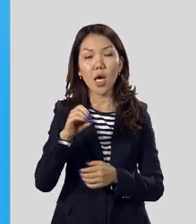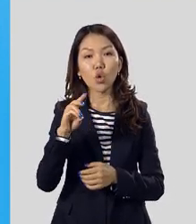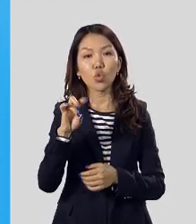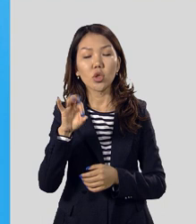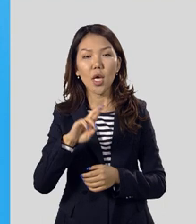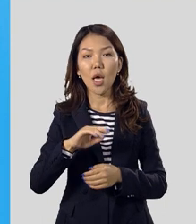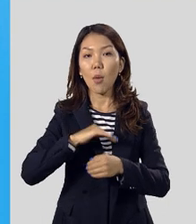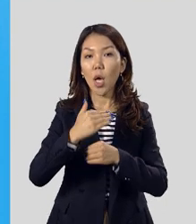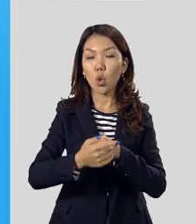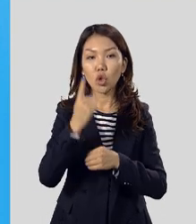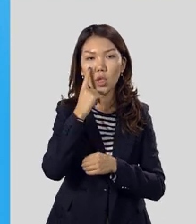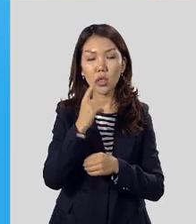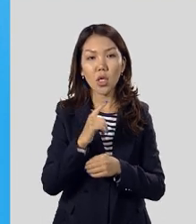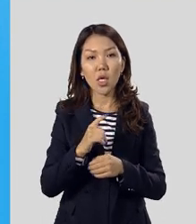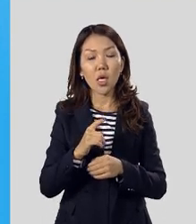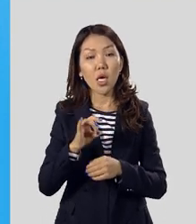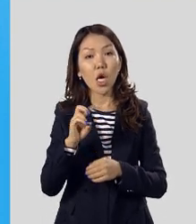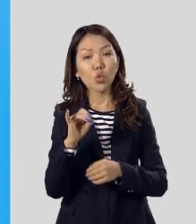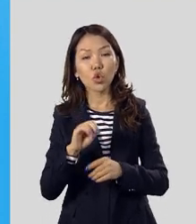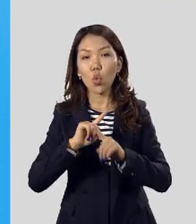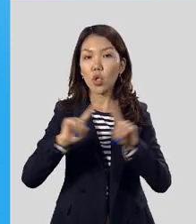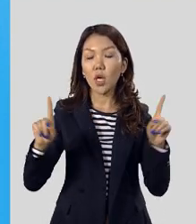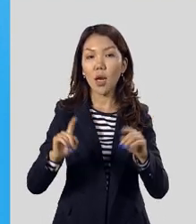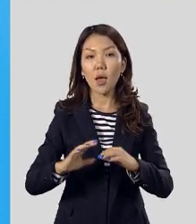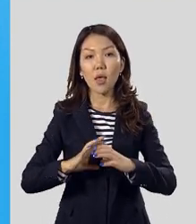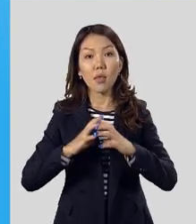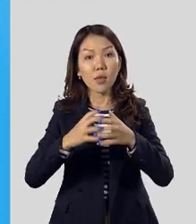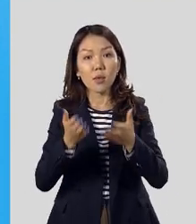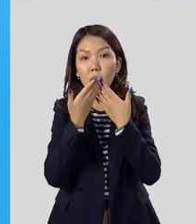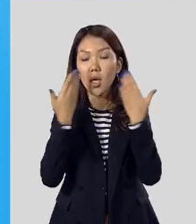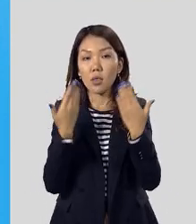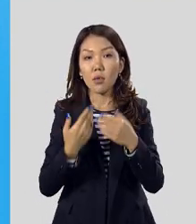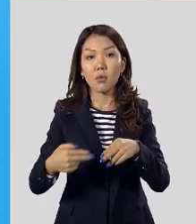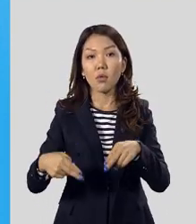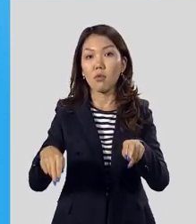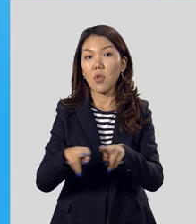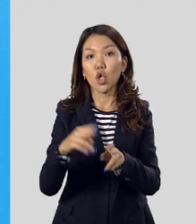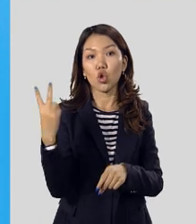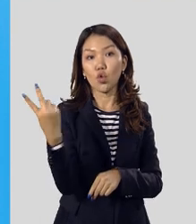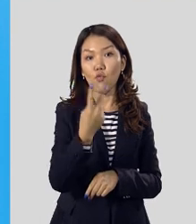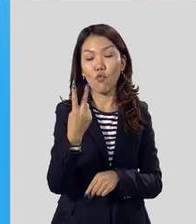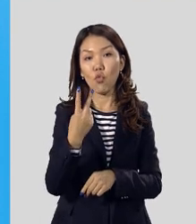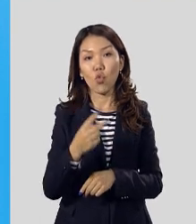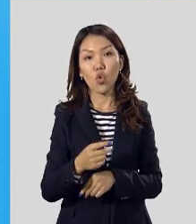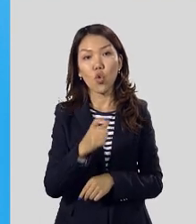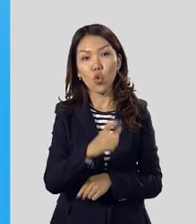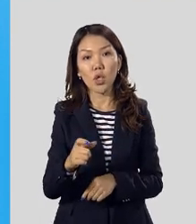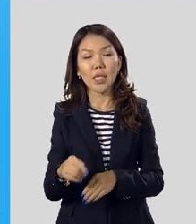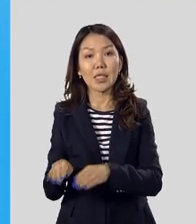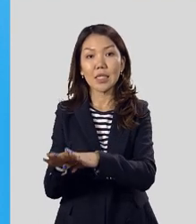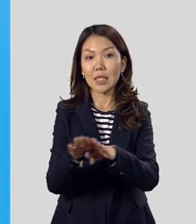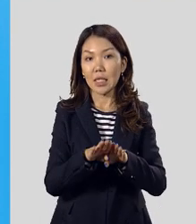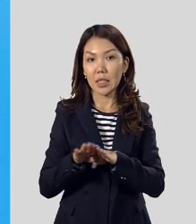Радужка уникальна. На Земле нет даже двух людей с одинаковыми радужными оболочками